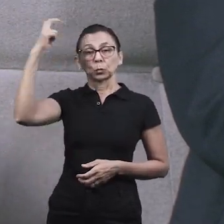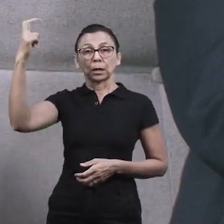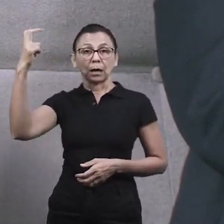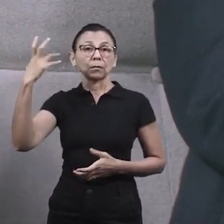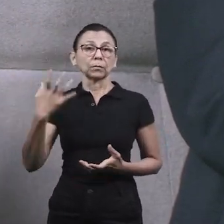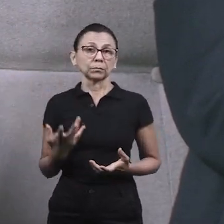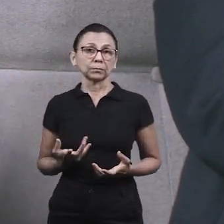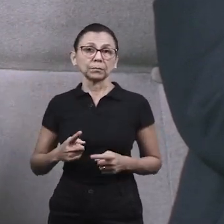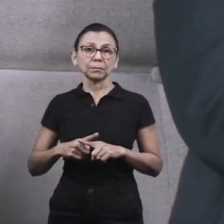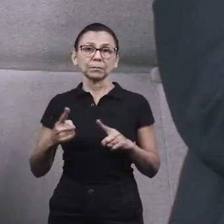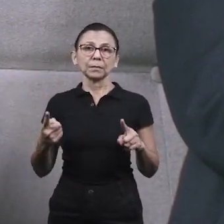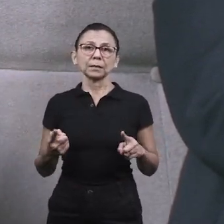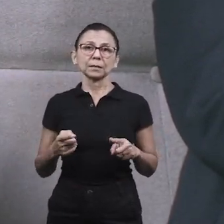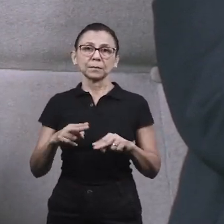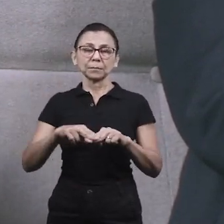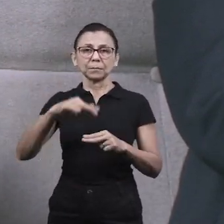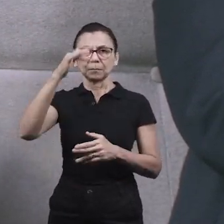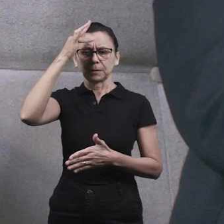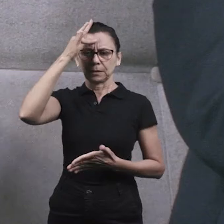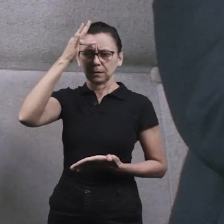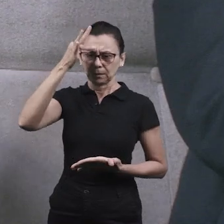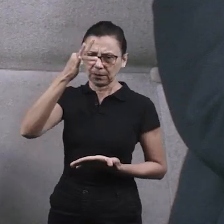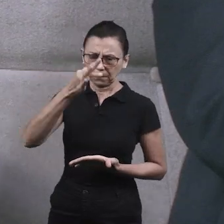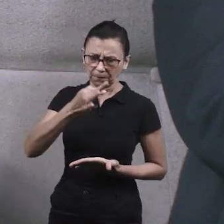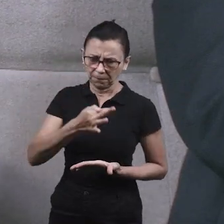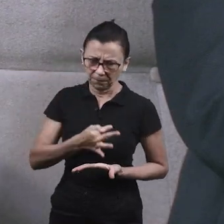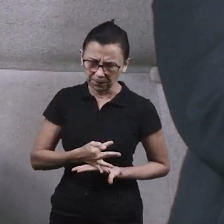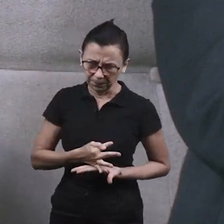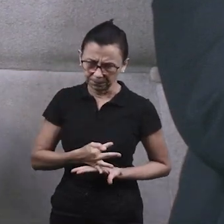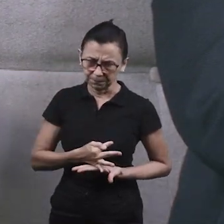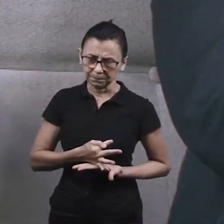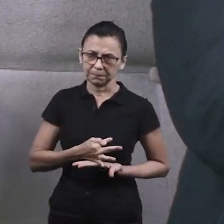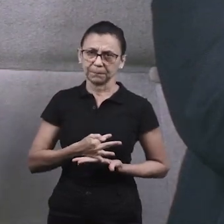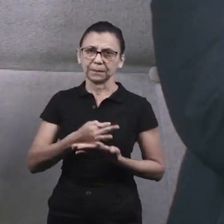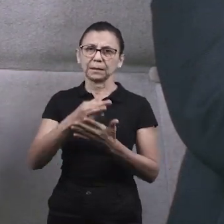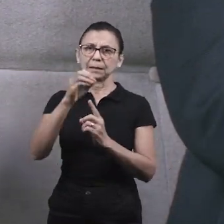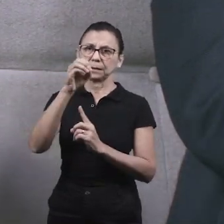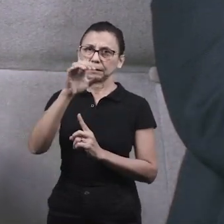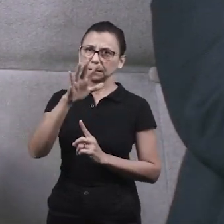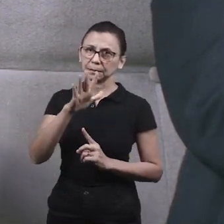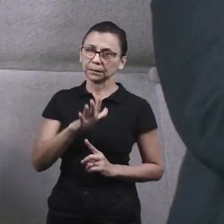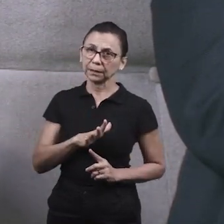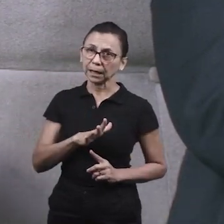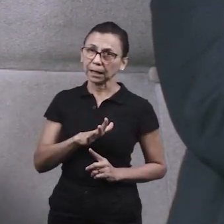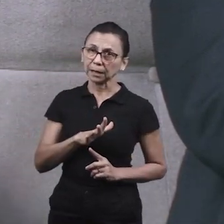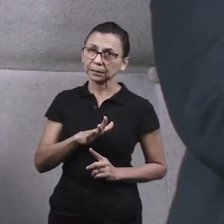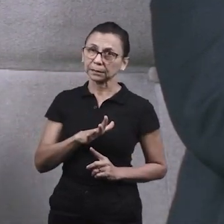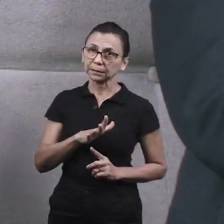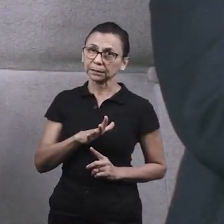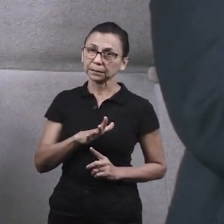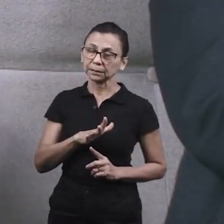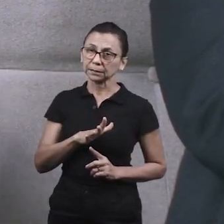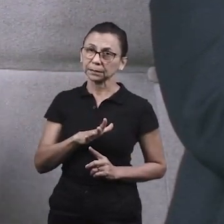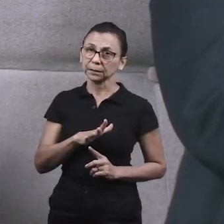par la foi. Donc, la parole nous dit, il nous a rendus capables